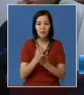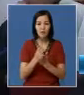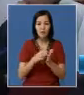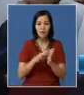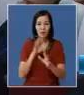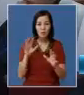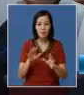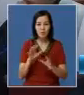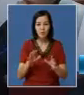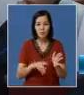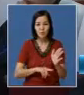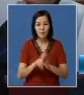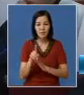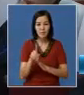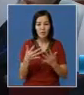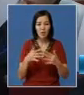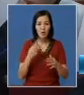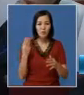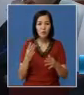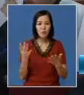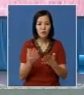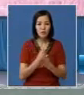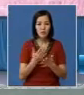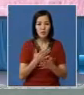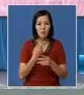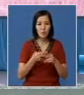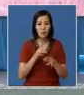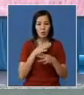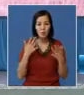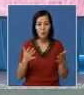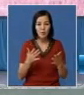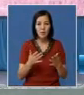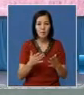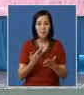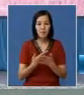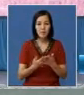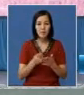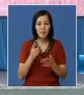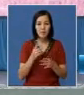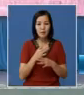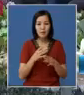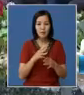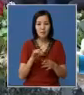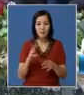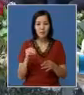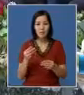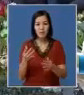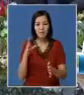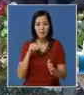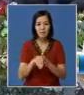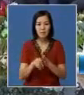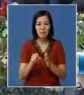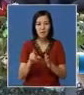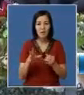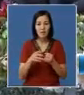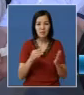бет бұрған. Ауыл шаруашылықта аймақта сала жетістігі де ауыз толтырып айтарлықтай. Мәселен, былтыр 1,5 миллиард теңге инвестиция тартылып,